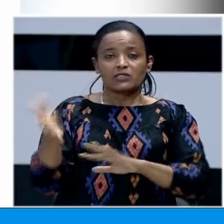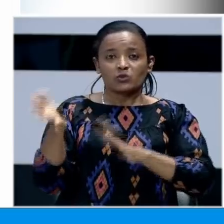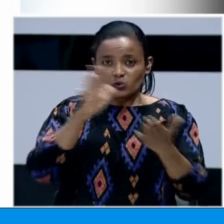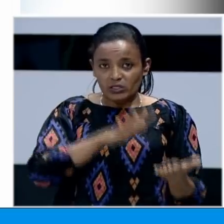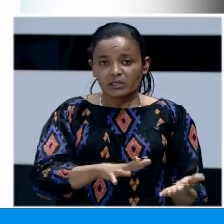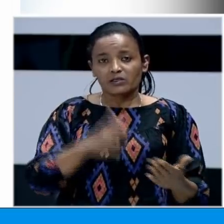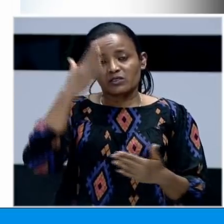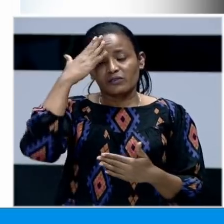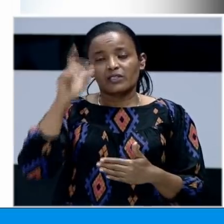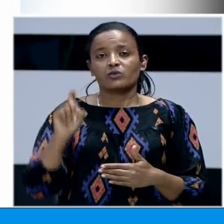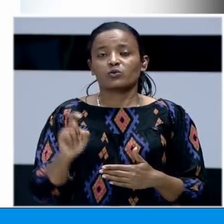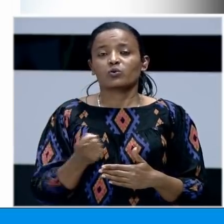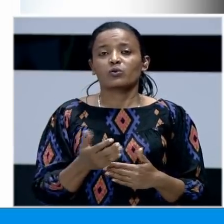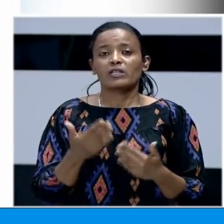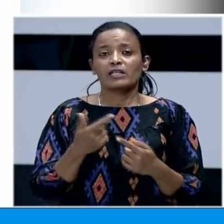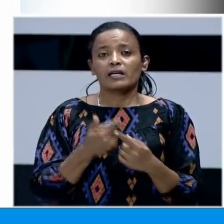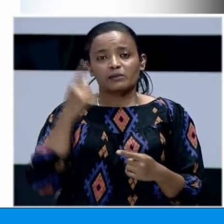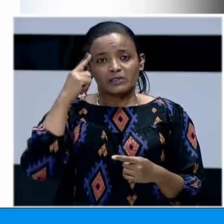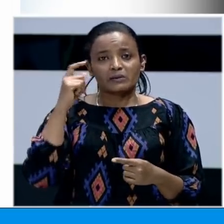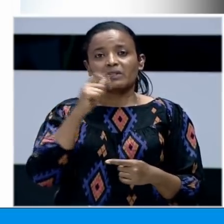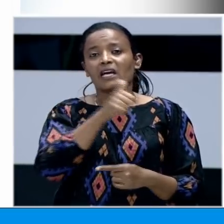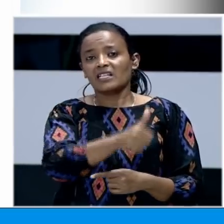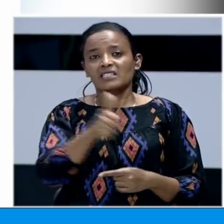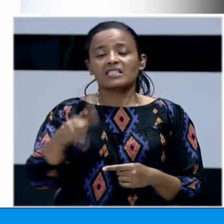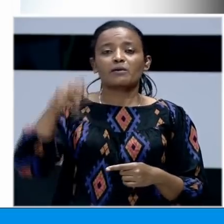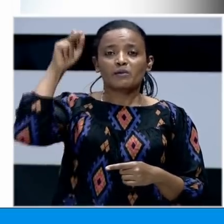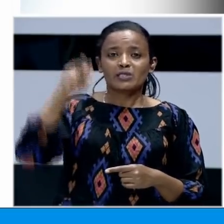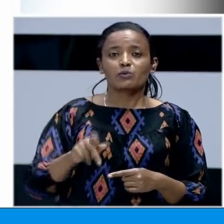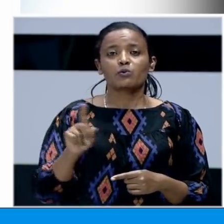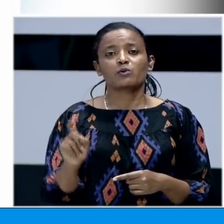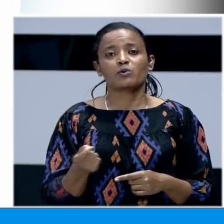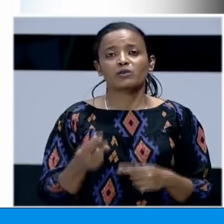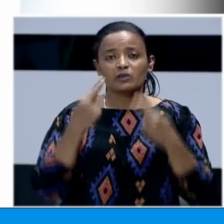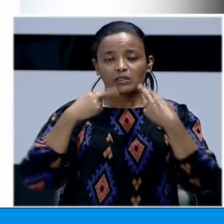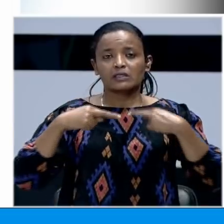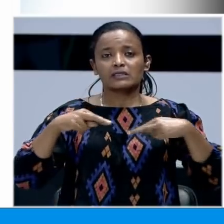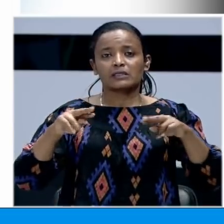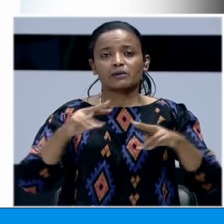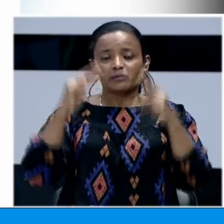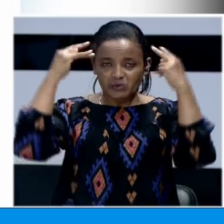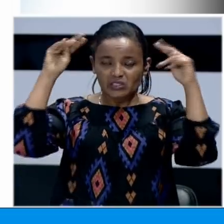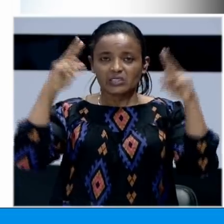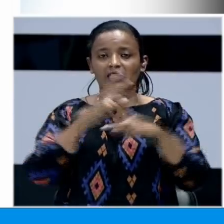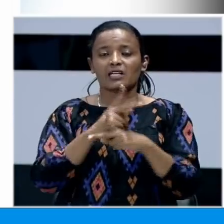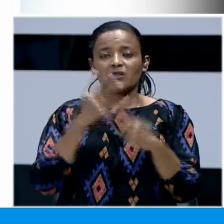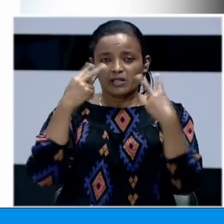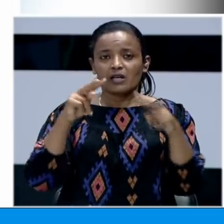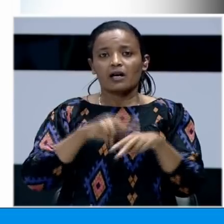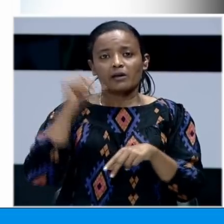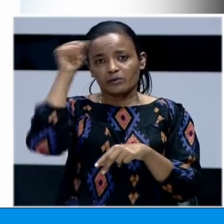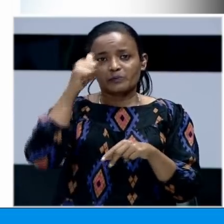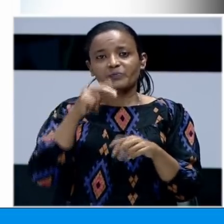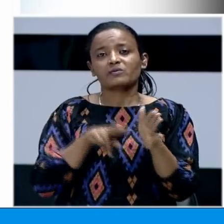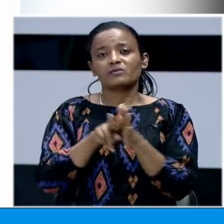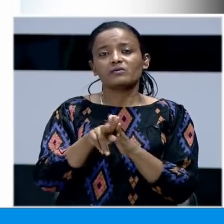معتم زت ترجعيز انتخون كاب تجري دي سوا عن دوبون مخانمون أبز أب ميستر حلوات عنا ملاخت. أب إثيوبيا قدر